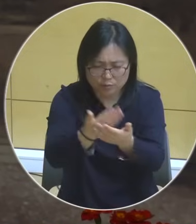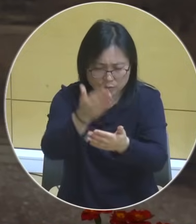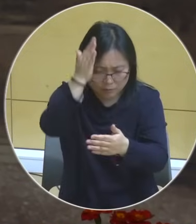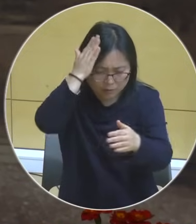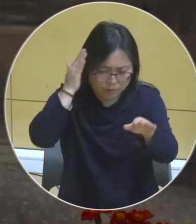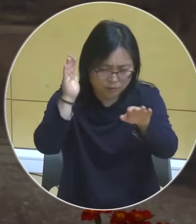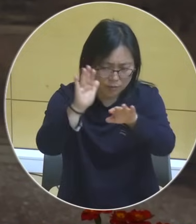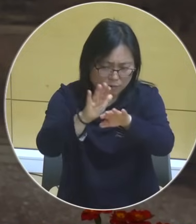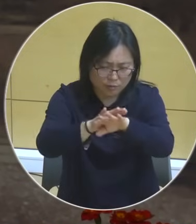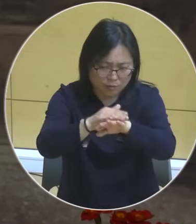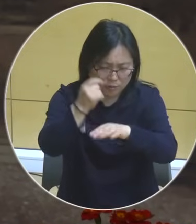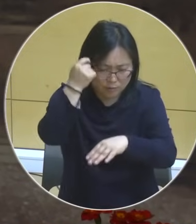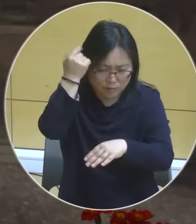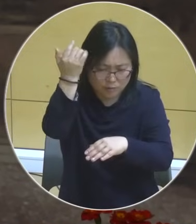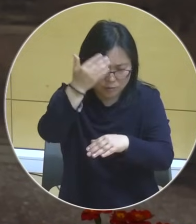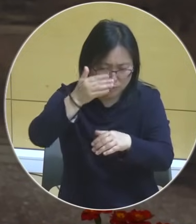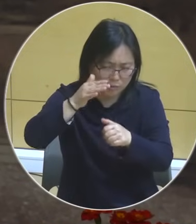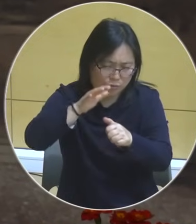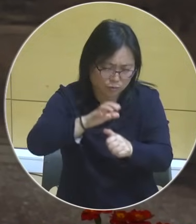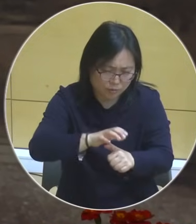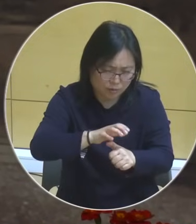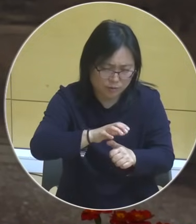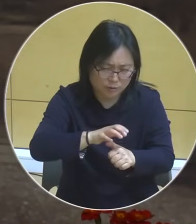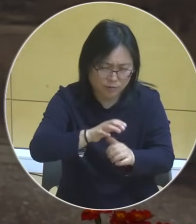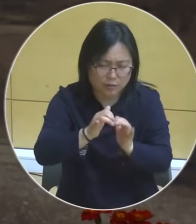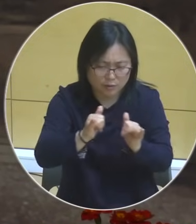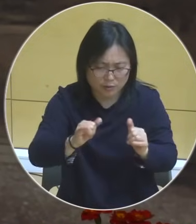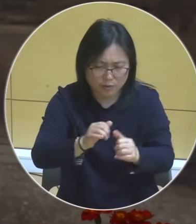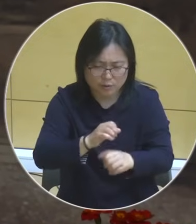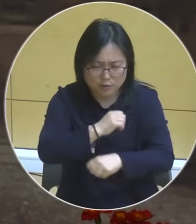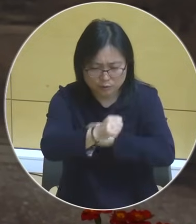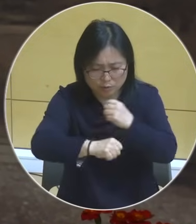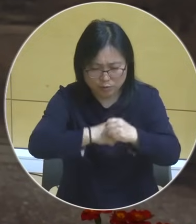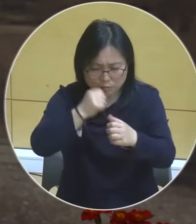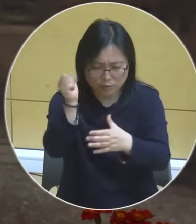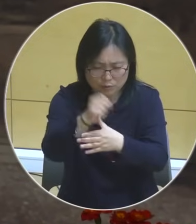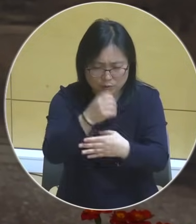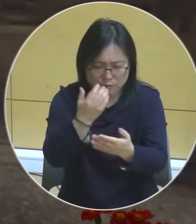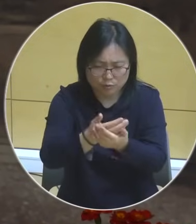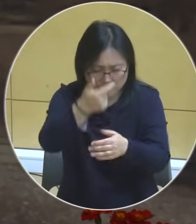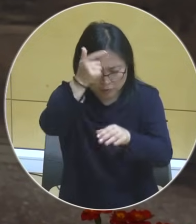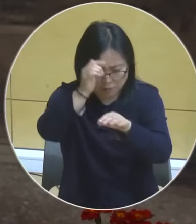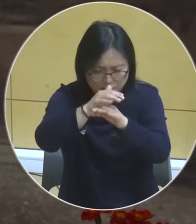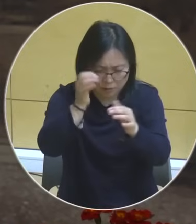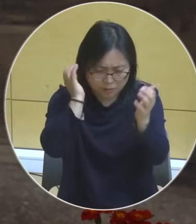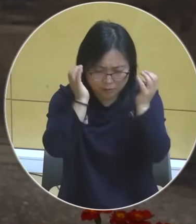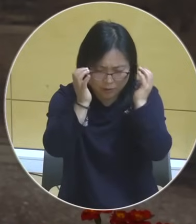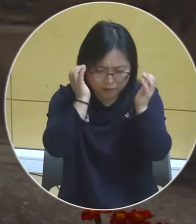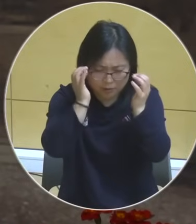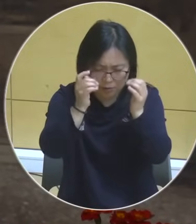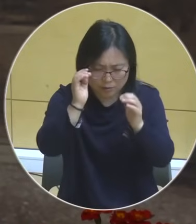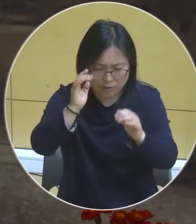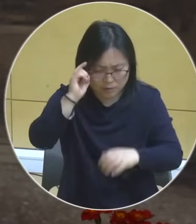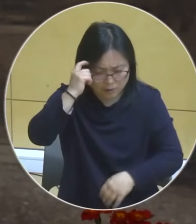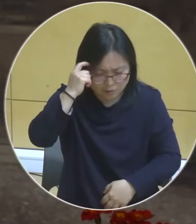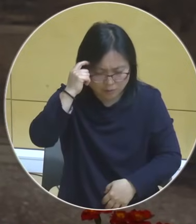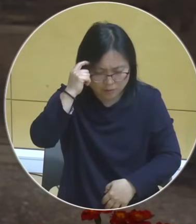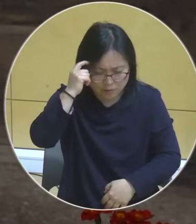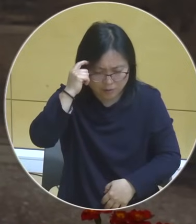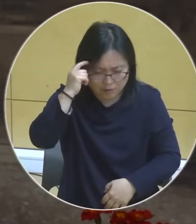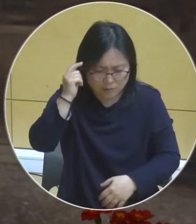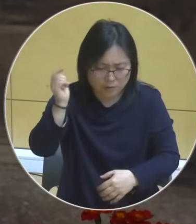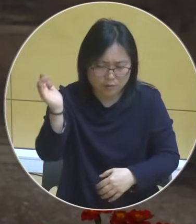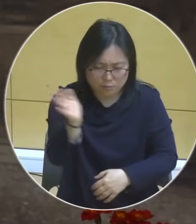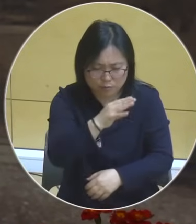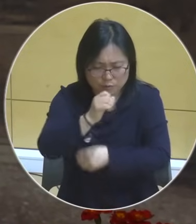간령에 눌린 주님의 자녀들 위해 자유함의 역사가 있게 하시고 하나님 예배를 혼란케 하는 모든 하나님 생각과